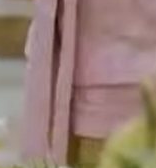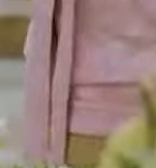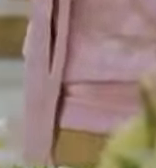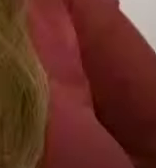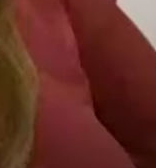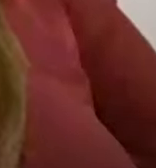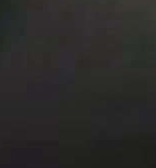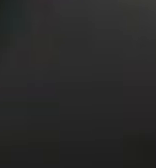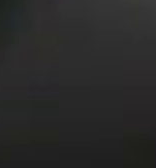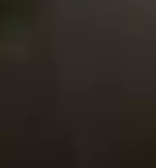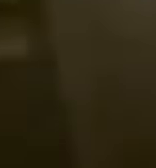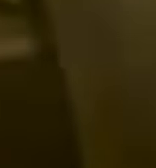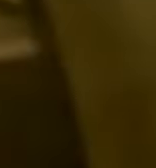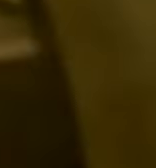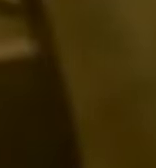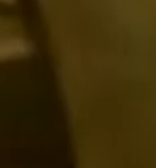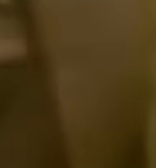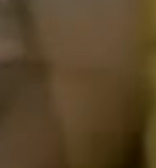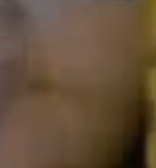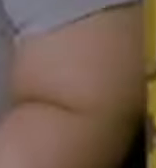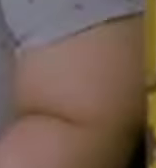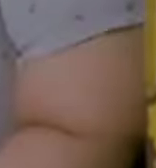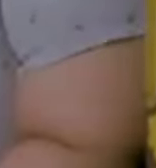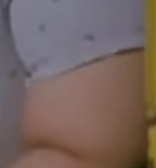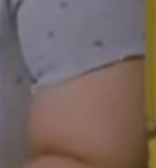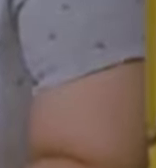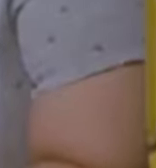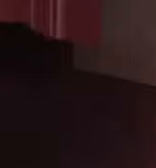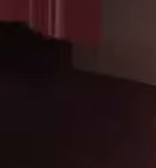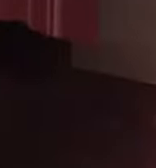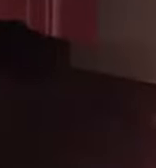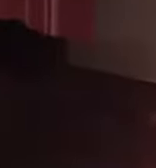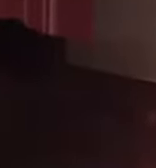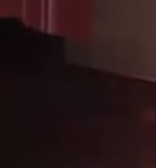Kita kami nung dating kapit ni Marcus. Buhay ang anak nila.